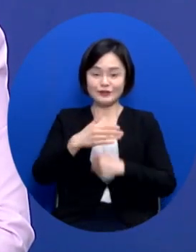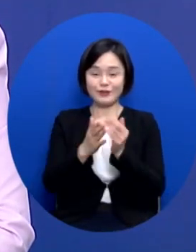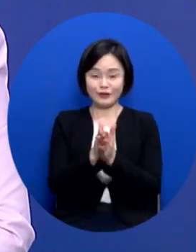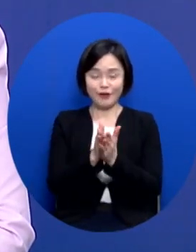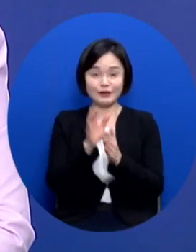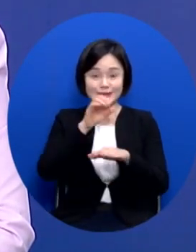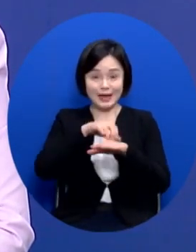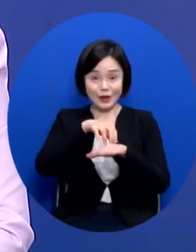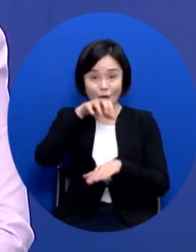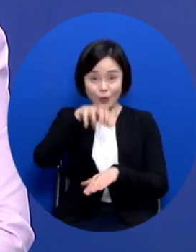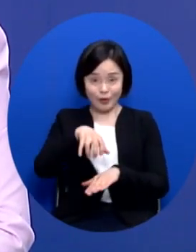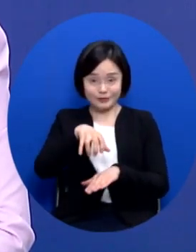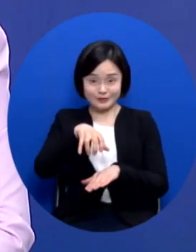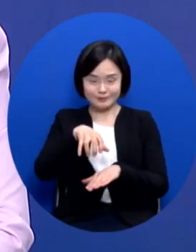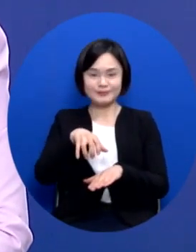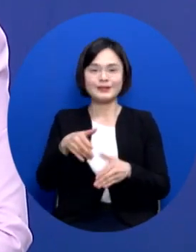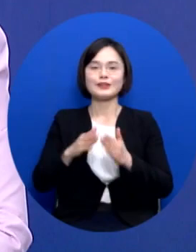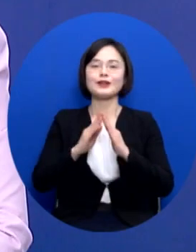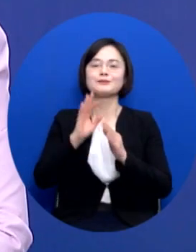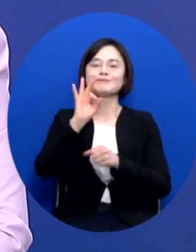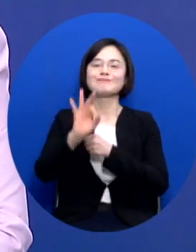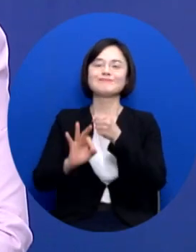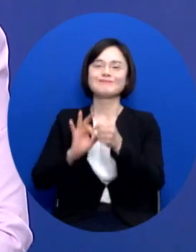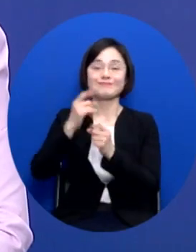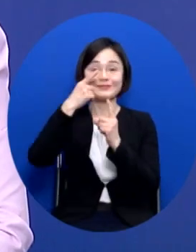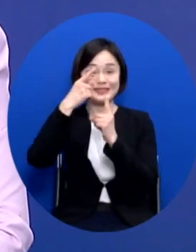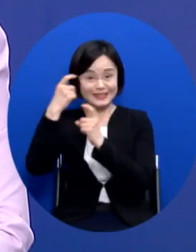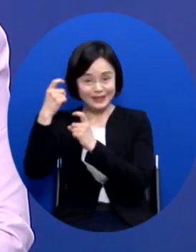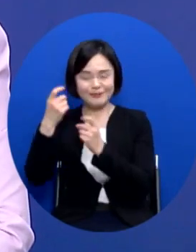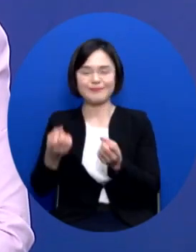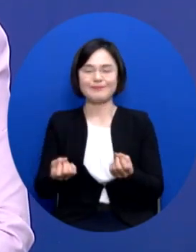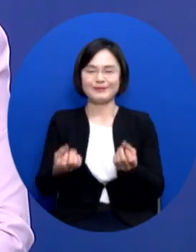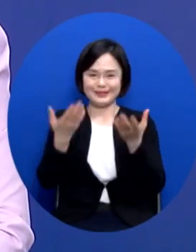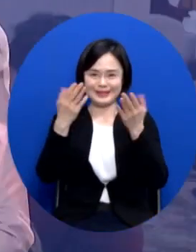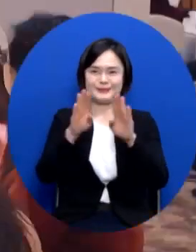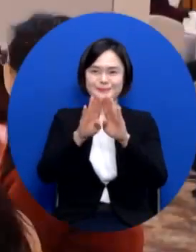지부가 설립 10주년을 맞아 터의 날 행사를